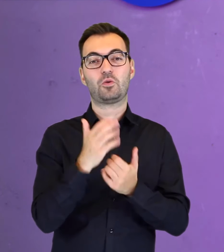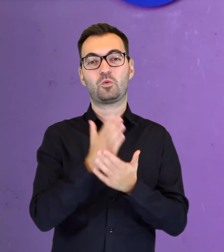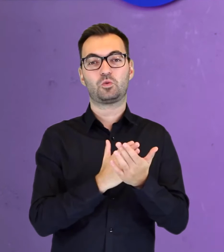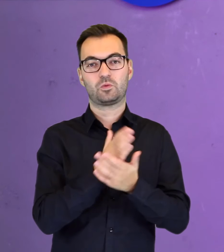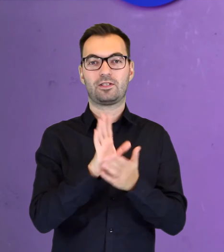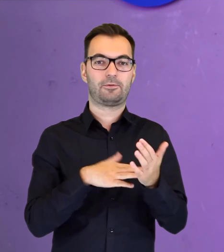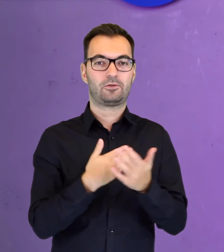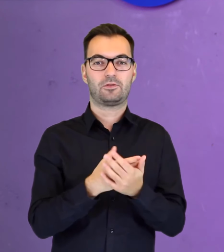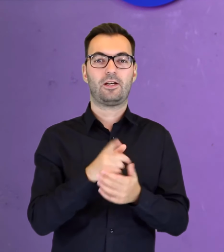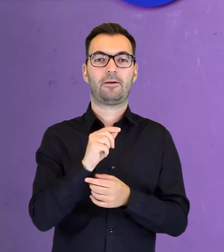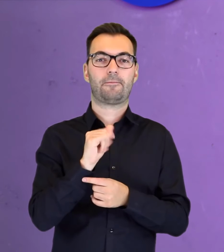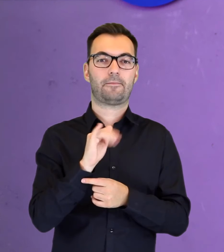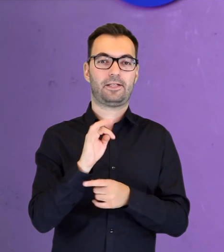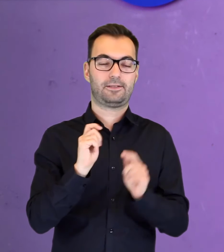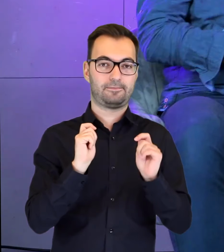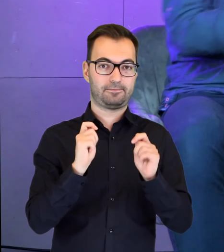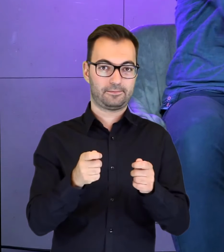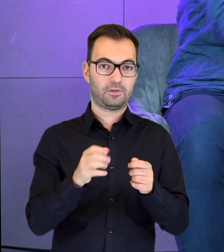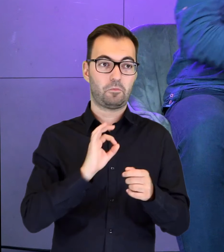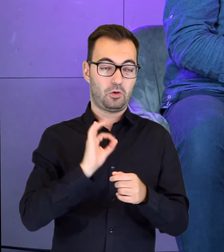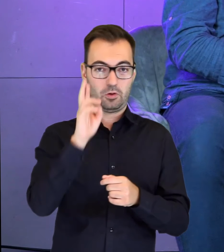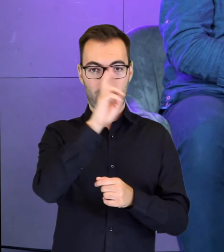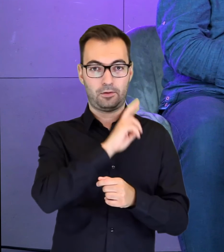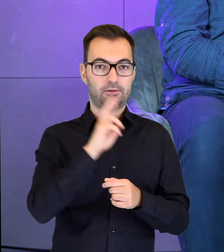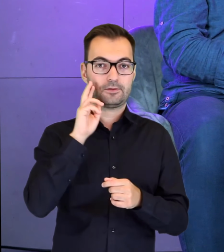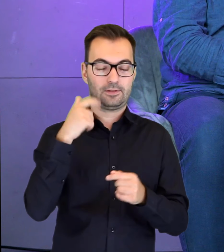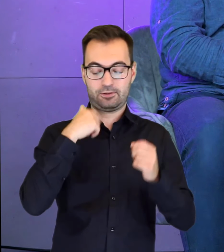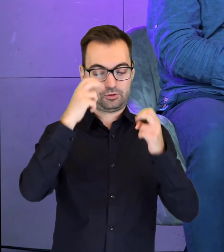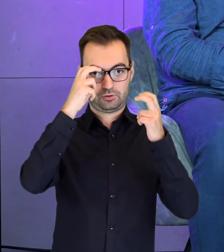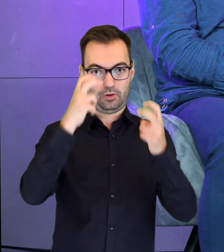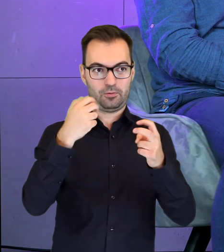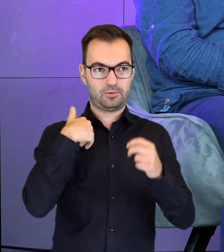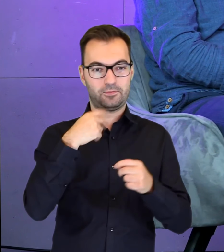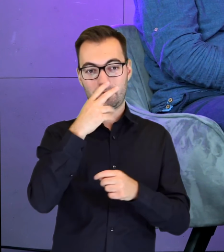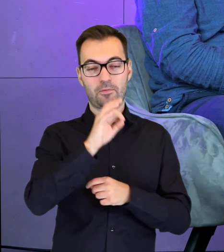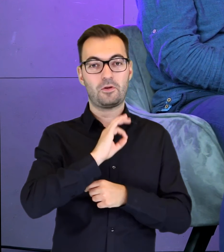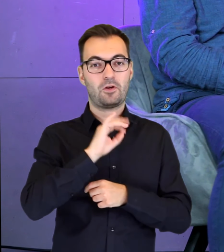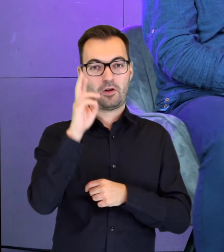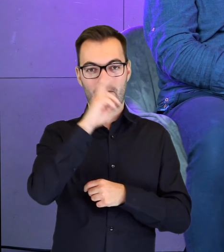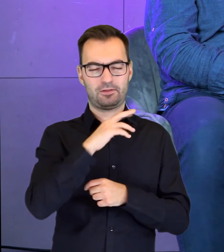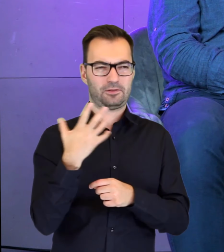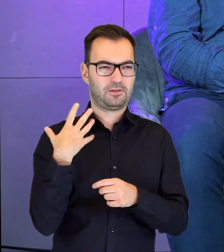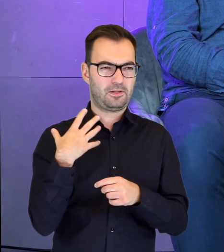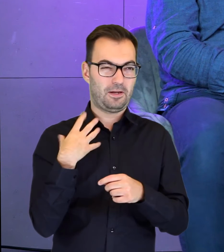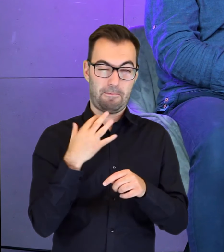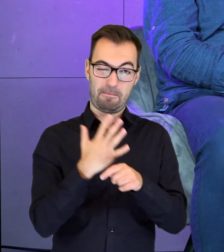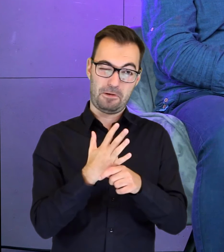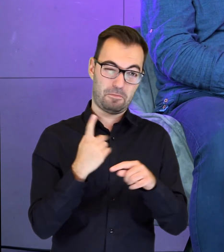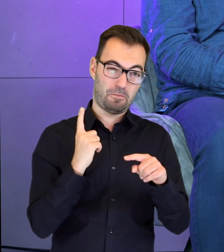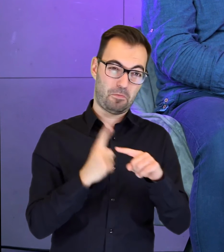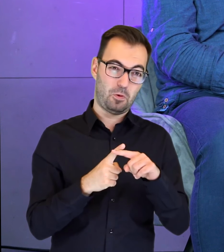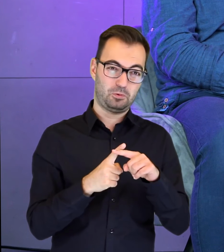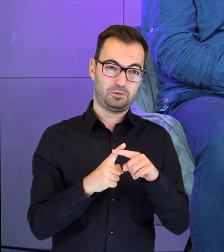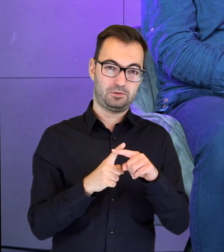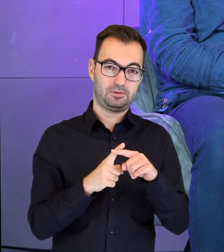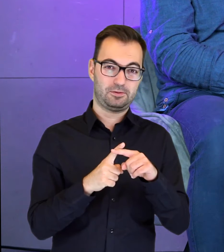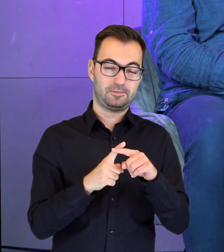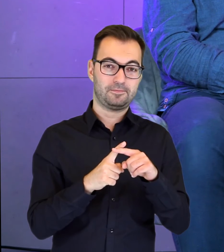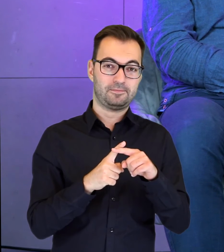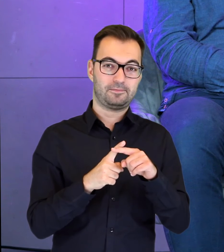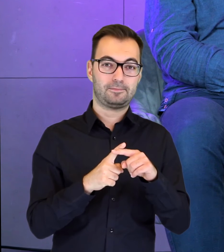w kontekście usług które działaniem składamy pit-a Moi rodzice też byłem wielkim szoku jak